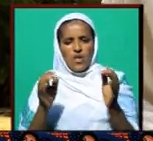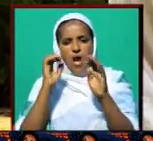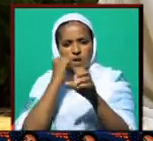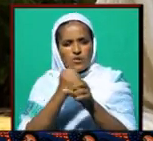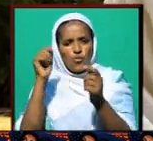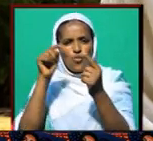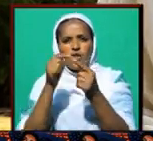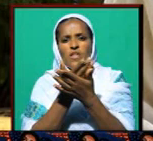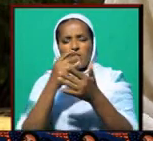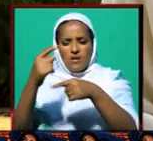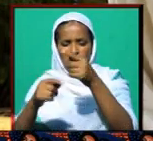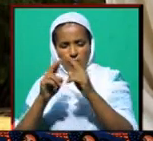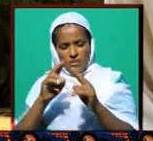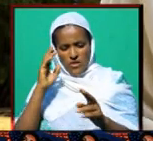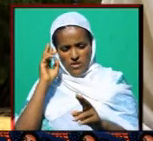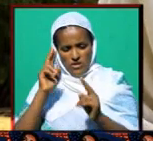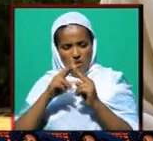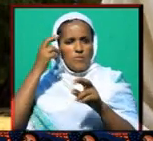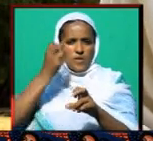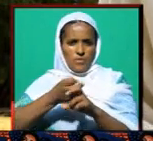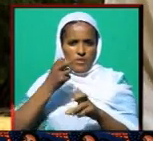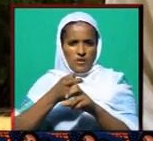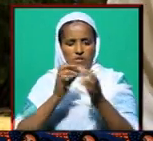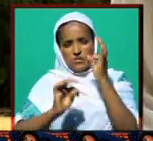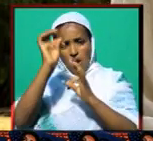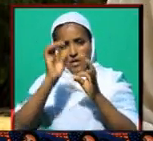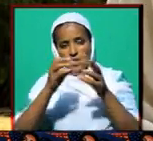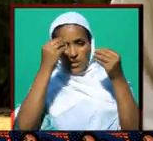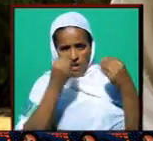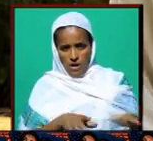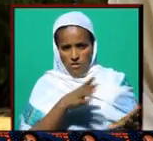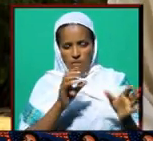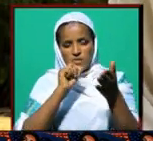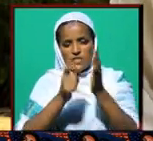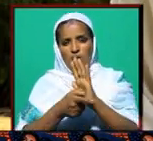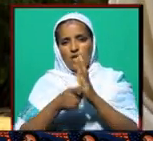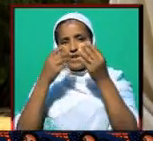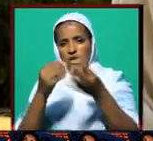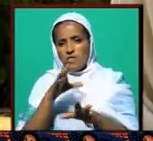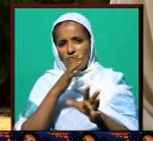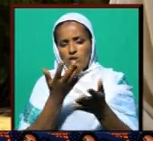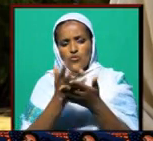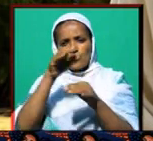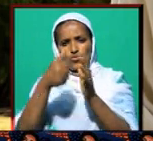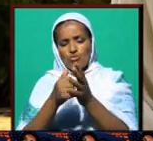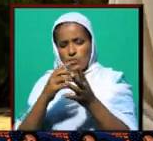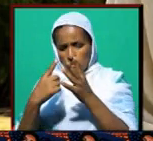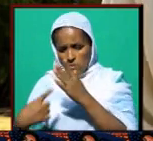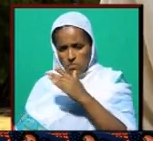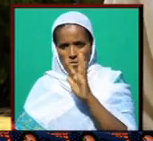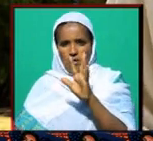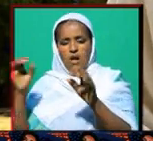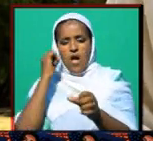ይህን ነገር ወደ የት እያመራን ያለ ነው? አሰራራችን እየት እየሄድ ነው ያለ? እኔ በጣም ይከብደኛል እንዲህ ነገሮች ያሉት እና ትውፊት እንዳናሳጣ